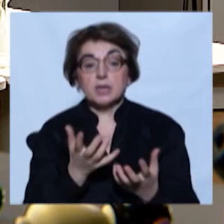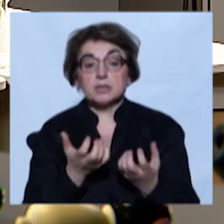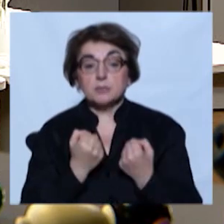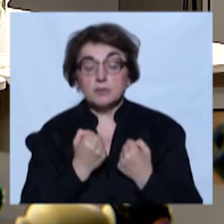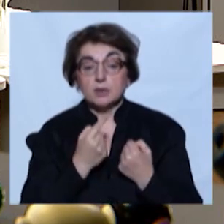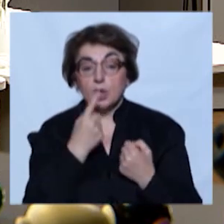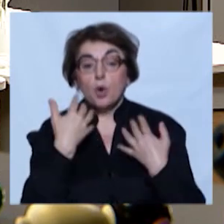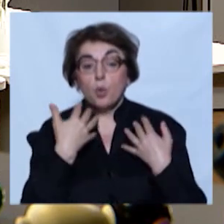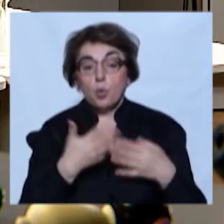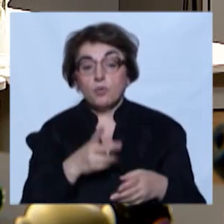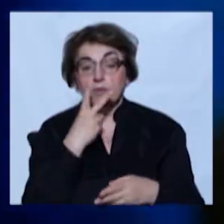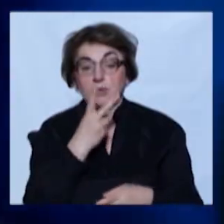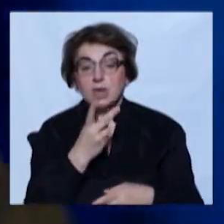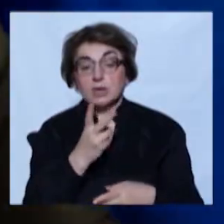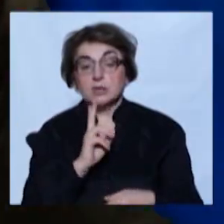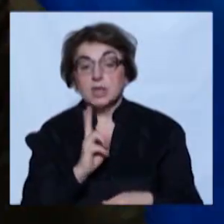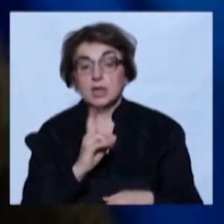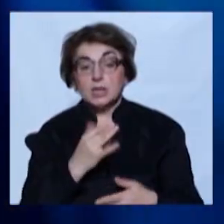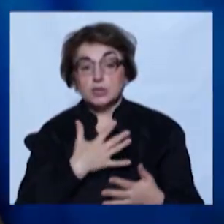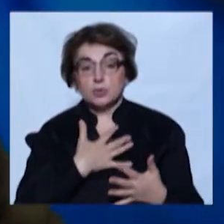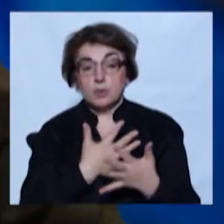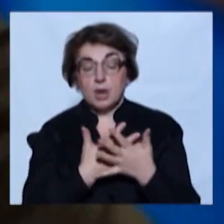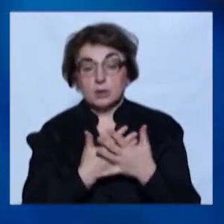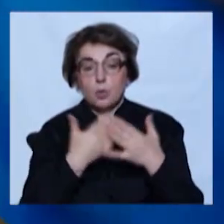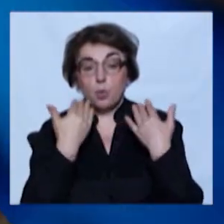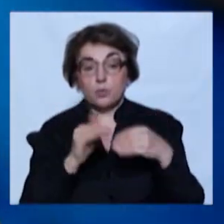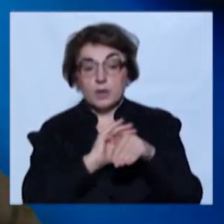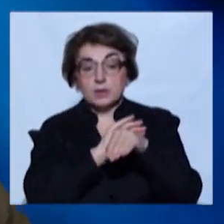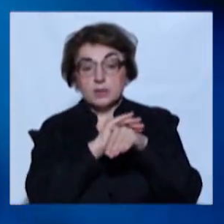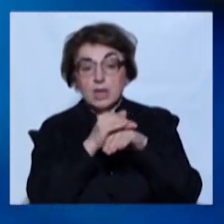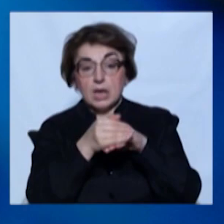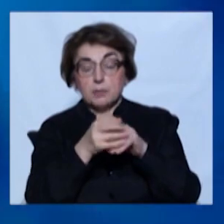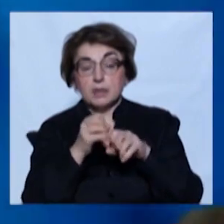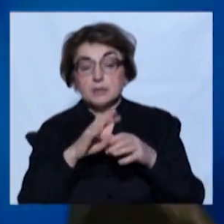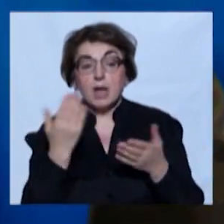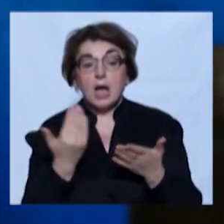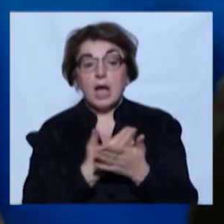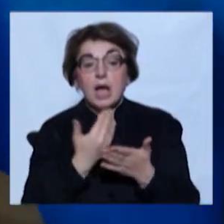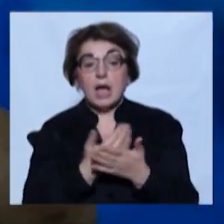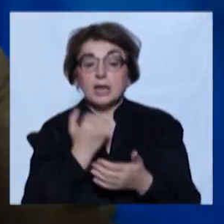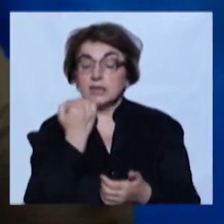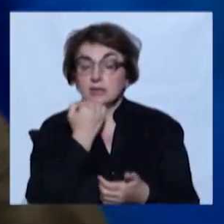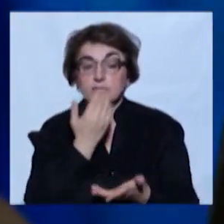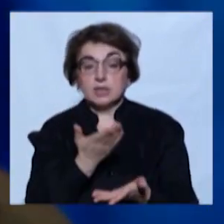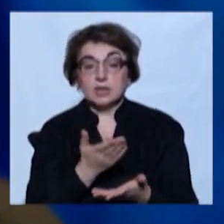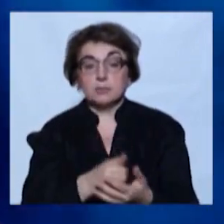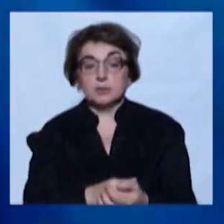აი გააქტიურდა თქვენი კალციუმი, დაიფარა უკვე გამოყოფილი ახალი ნივთიერებით